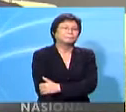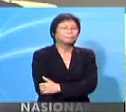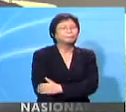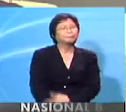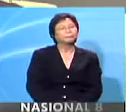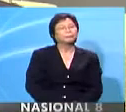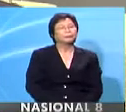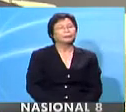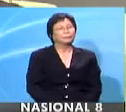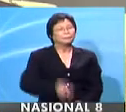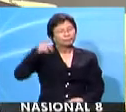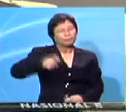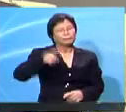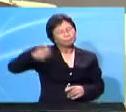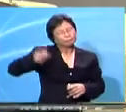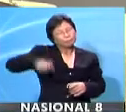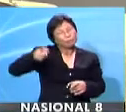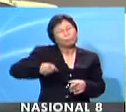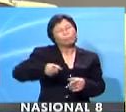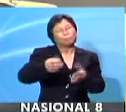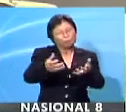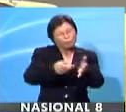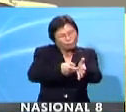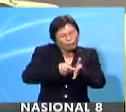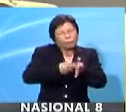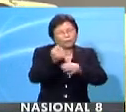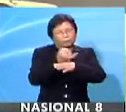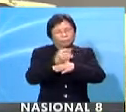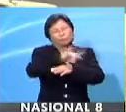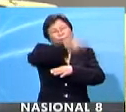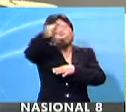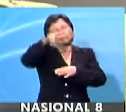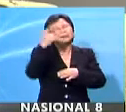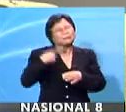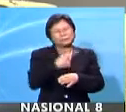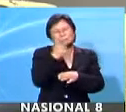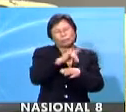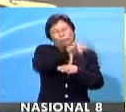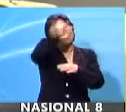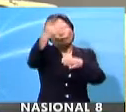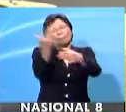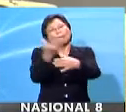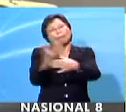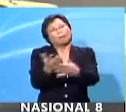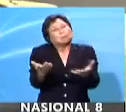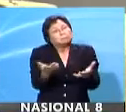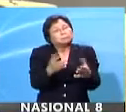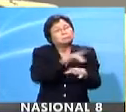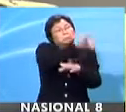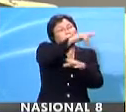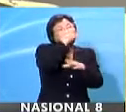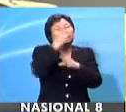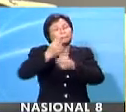keperluan industri ini. Kita tidak mahu industri penerbangan ini terjejas akibat daripada mogok